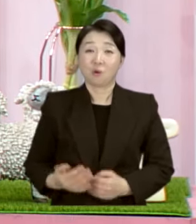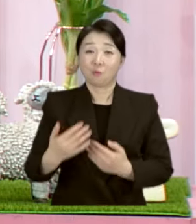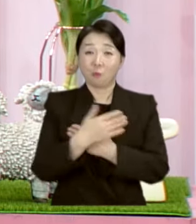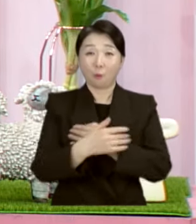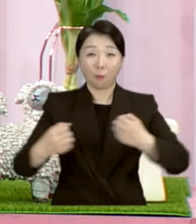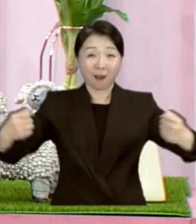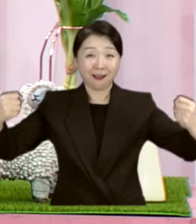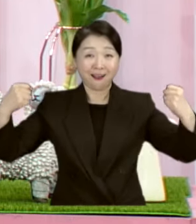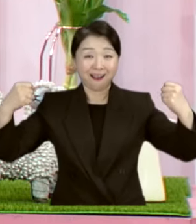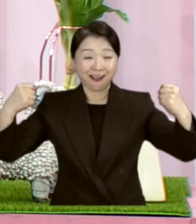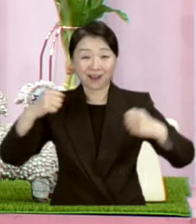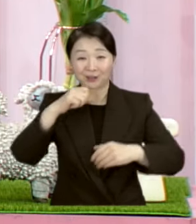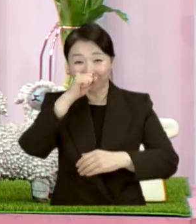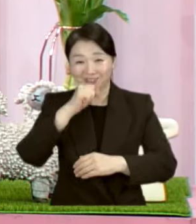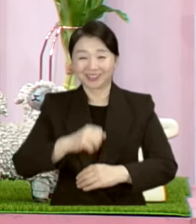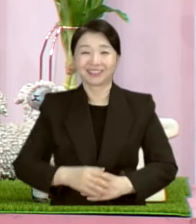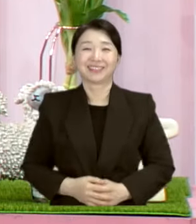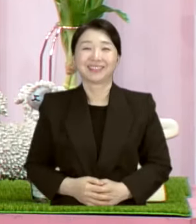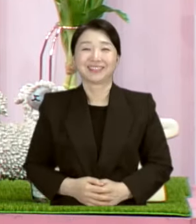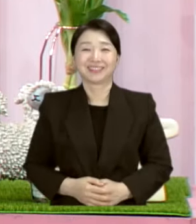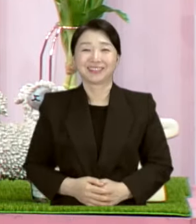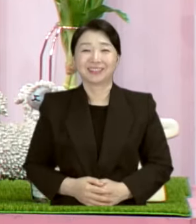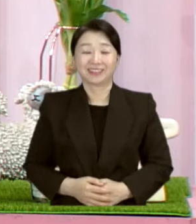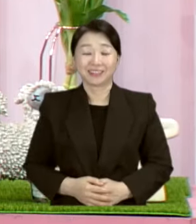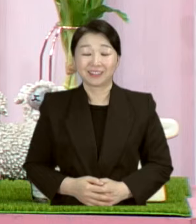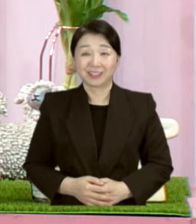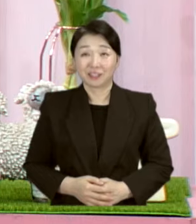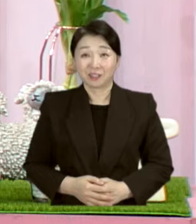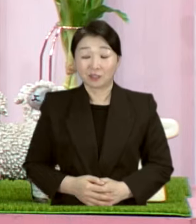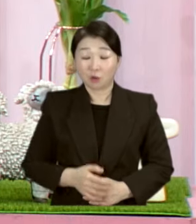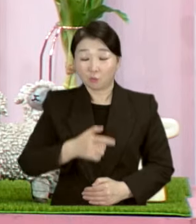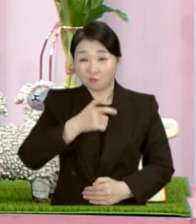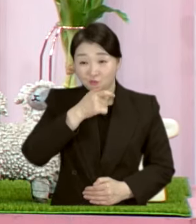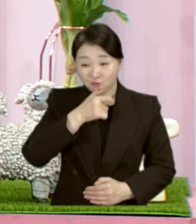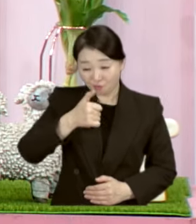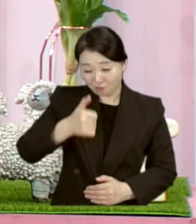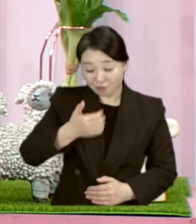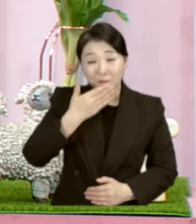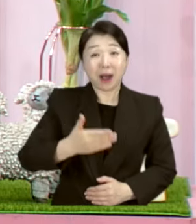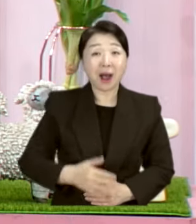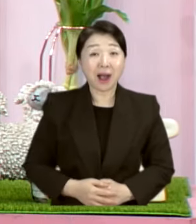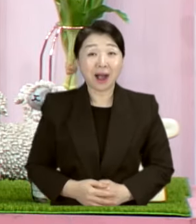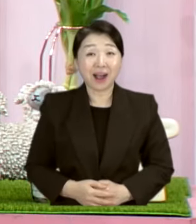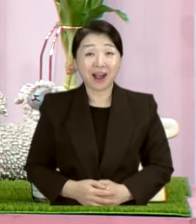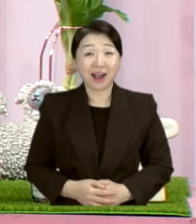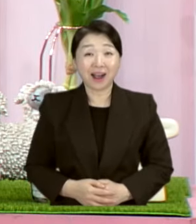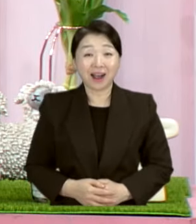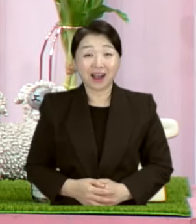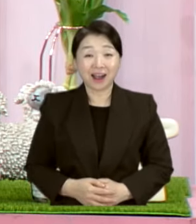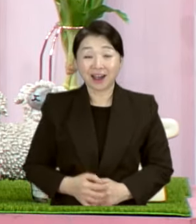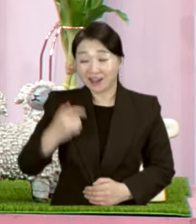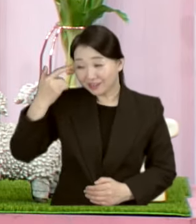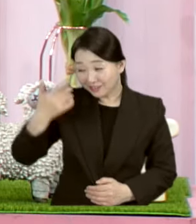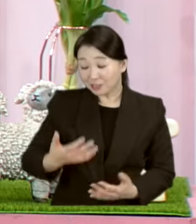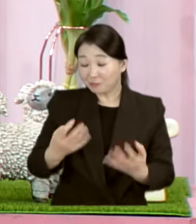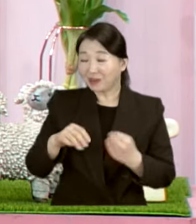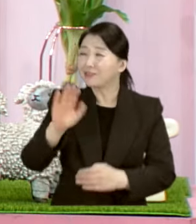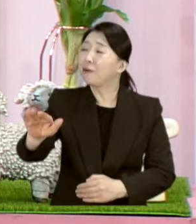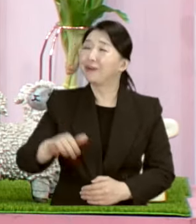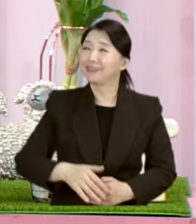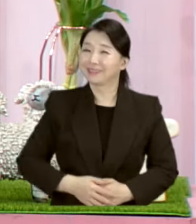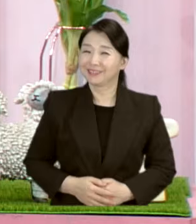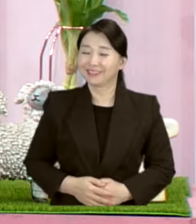진짜 몸이 좋으시네요. 아이고, 이야. 아니, 근데 그 몸이 물에 떠요? 예. 그 질문을 굉장히 많이 받는데